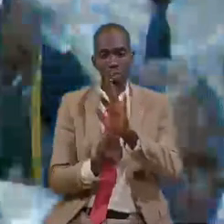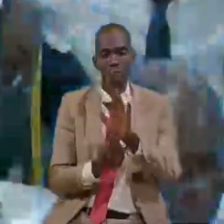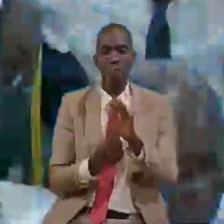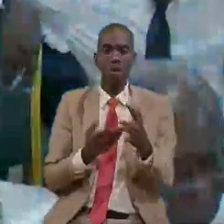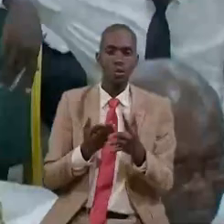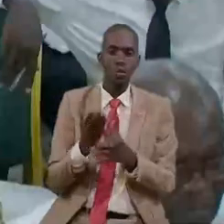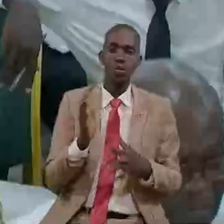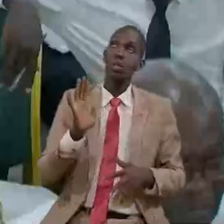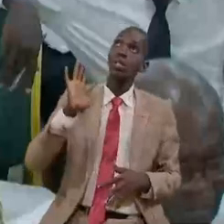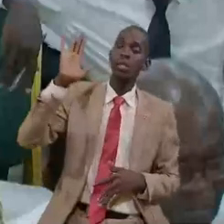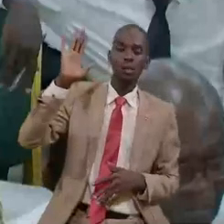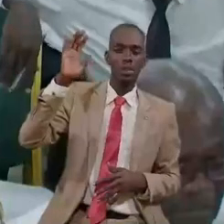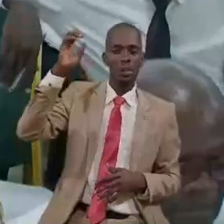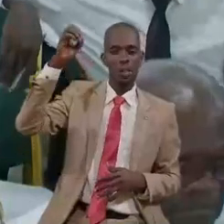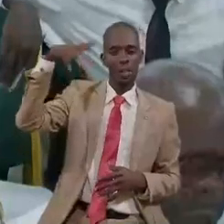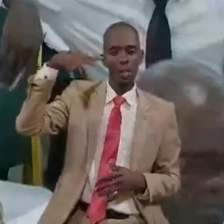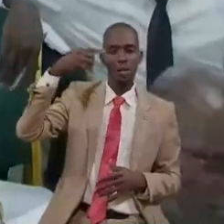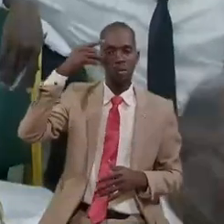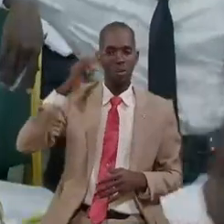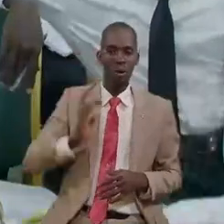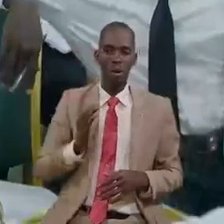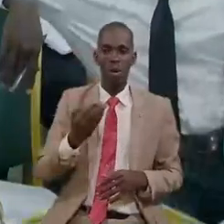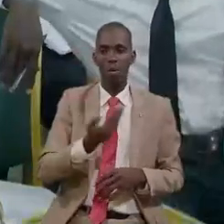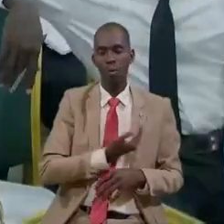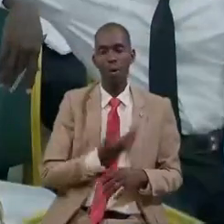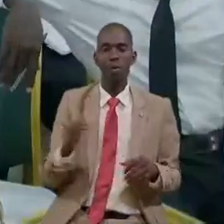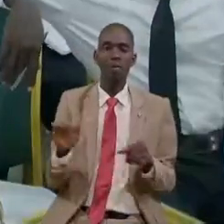sa lampe pour notre plénitude. La